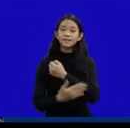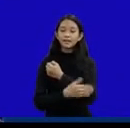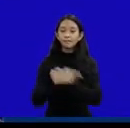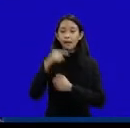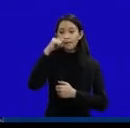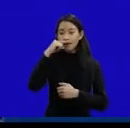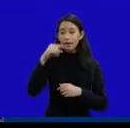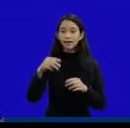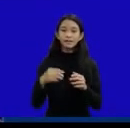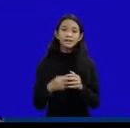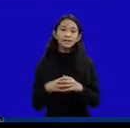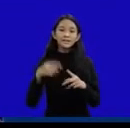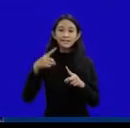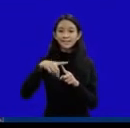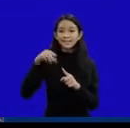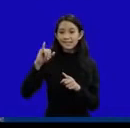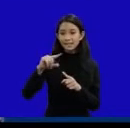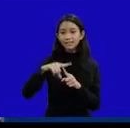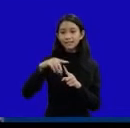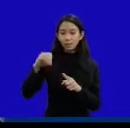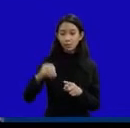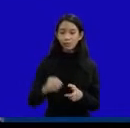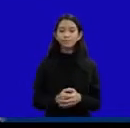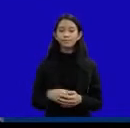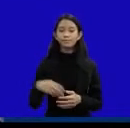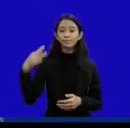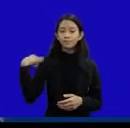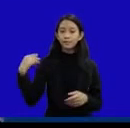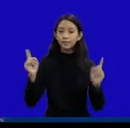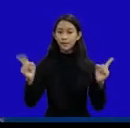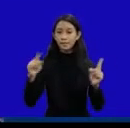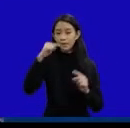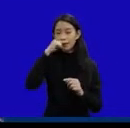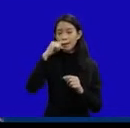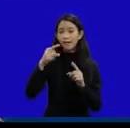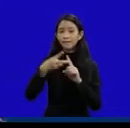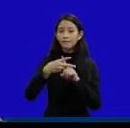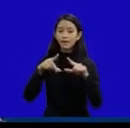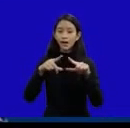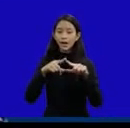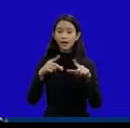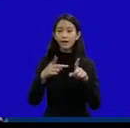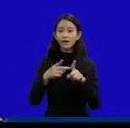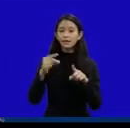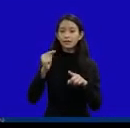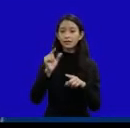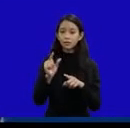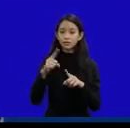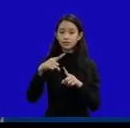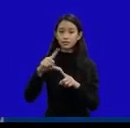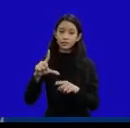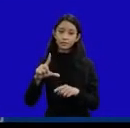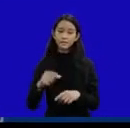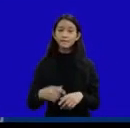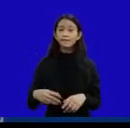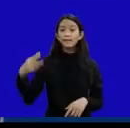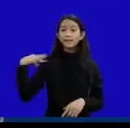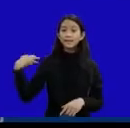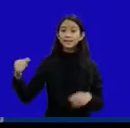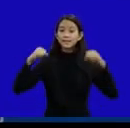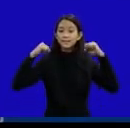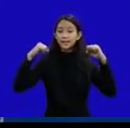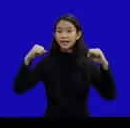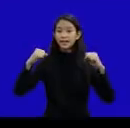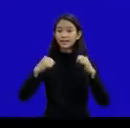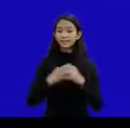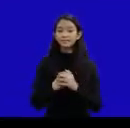Tito karnavian Menteri Agama Bapak Fakhrul Razi Menteri Kesehatan bapak terawan Agus Putranto